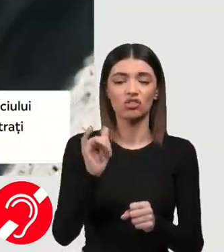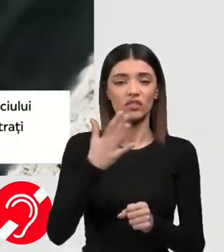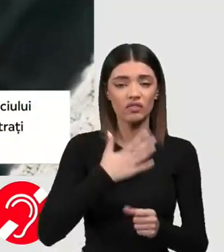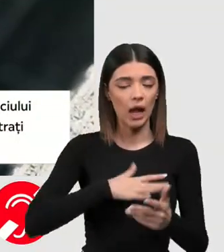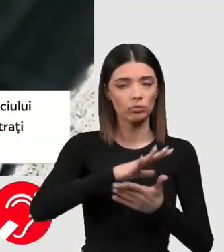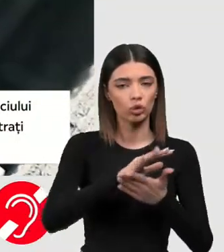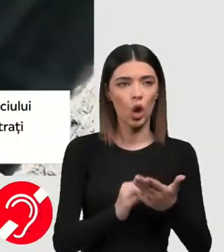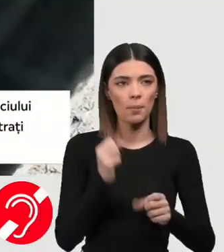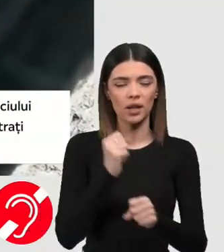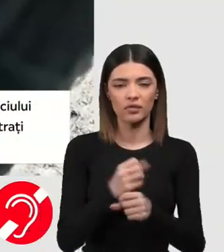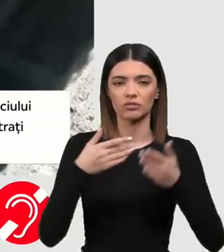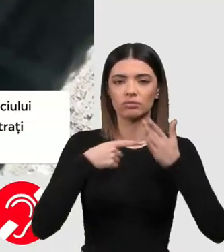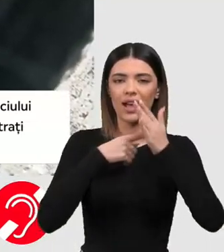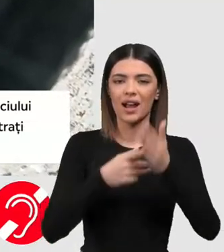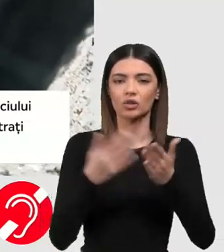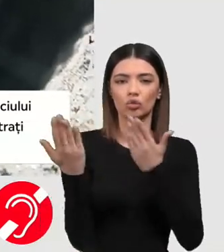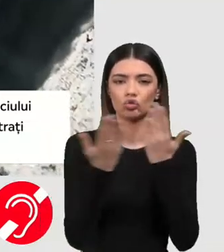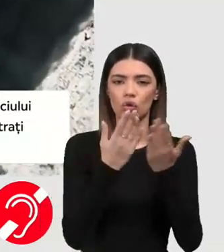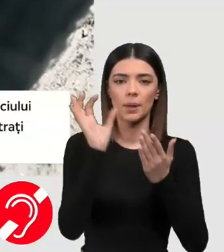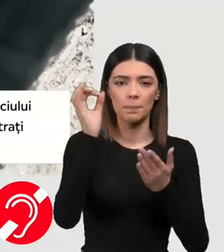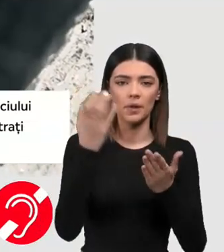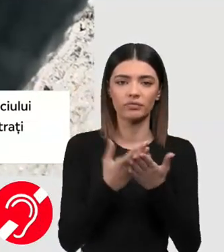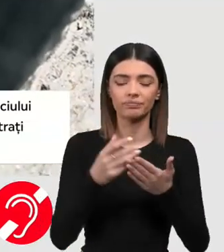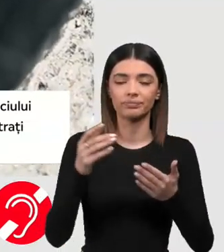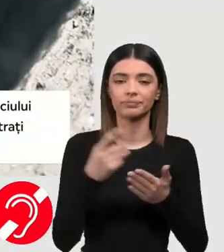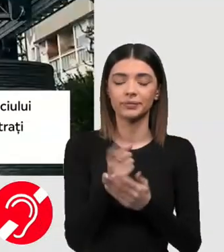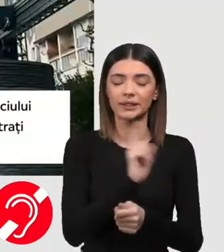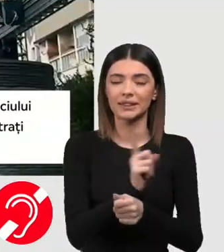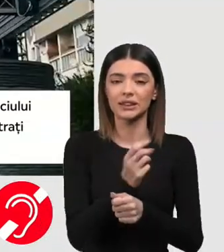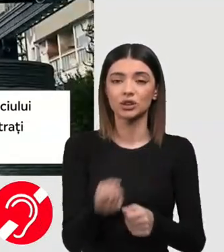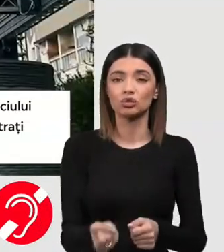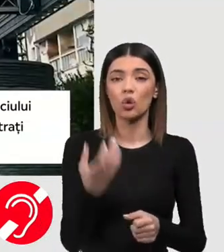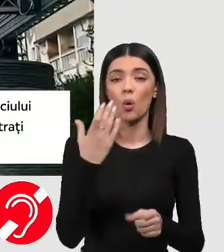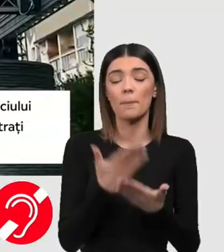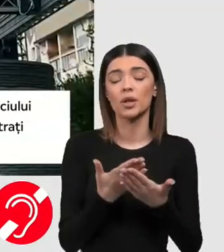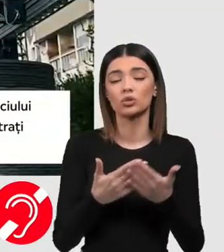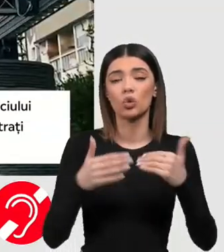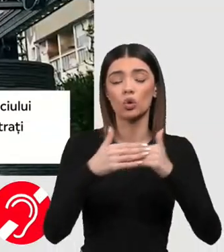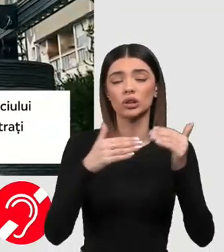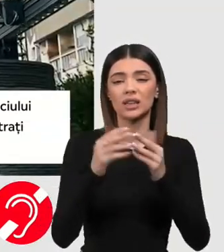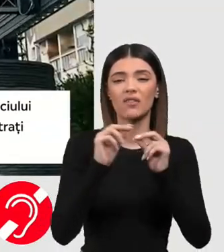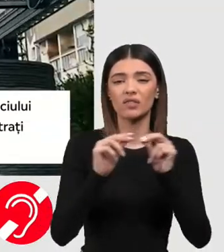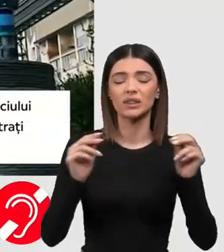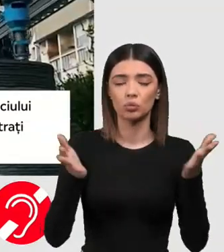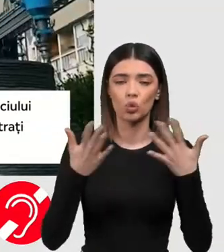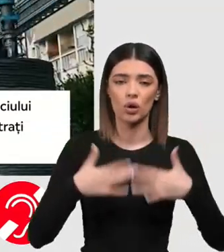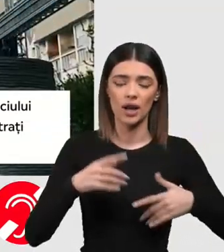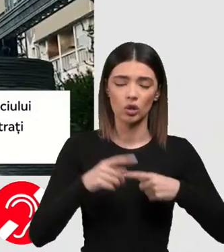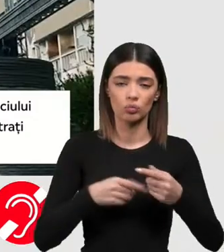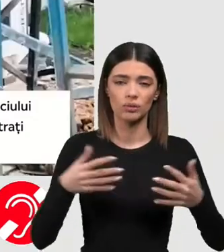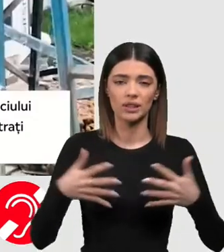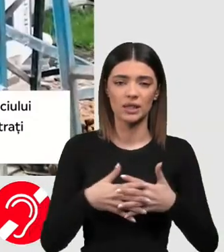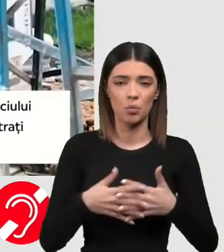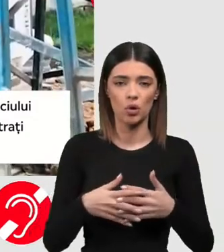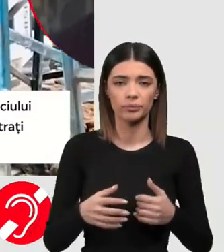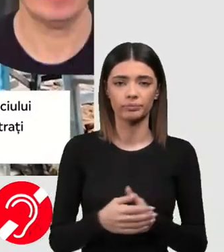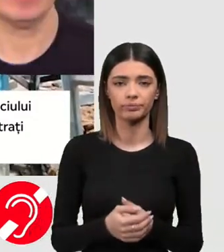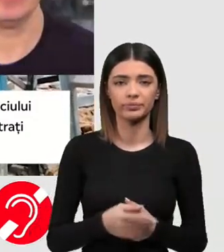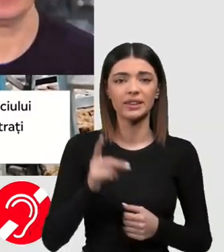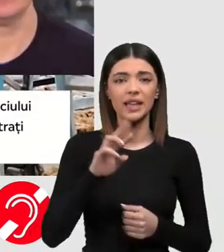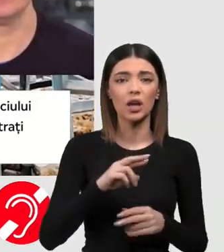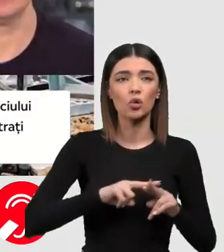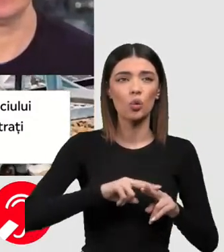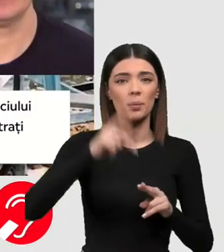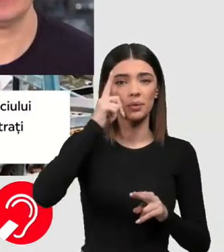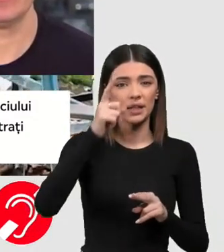prin care își propune să răspundă acestei nevoi stringente de noi infrastructuri pentru învățământ din Ucraina. Felix, dar cât de